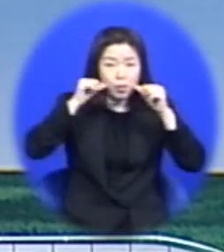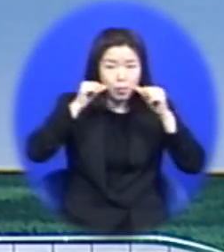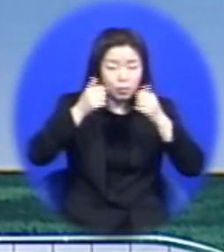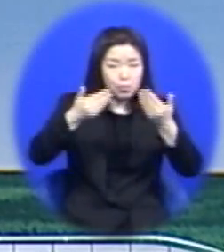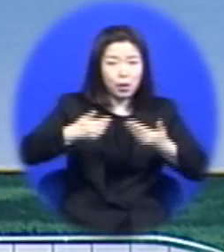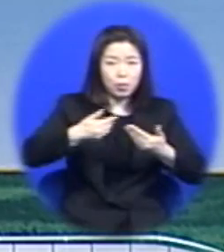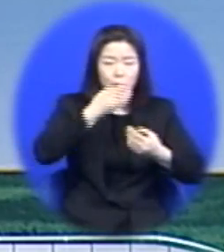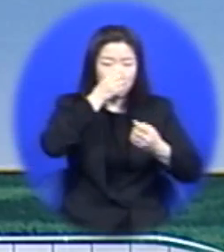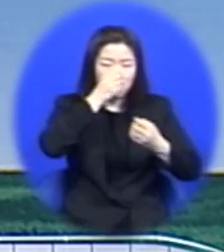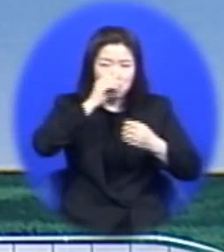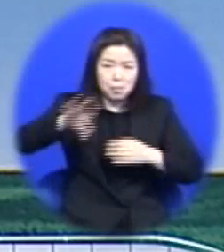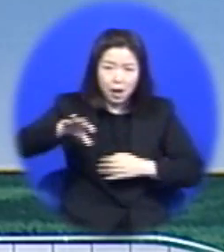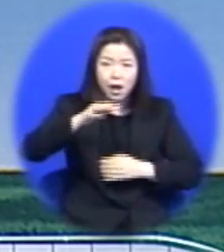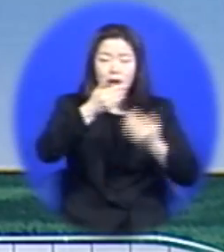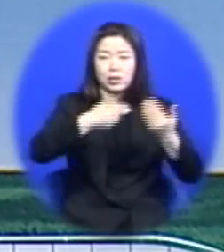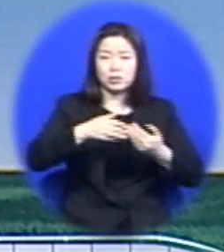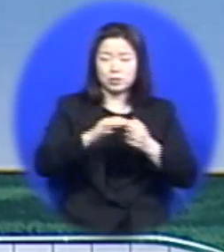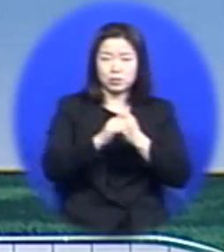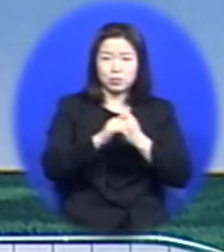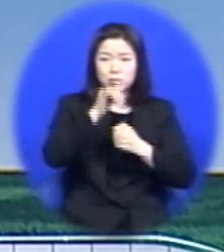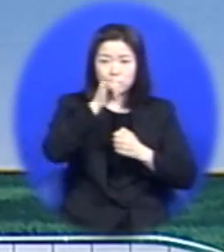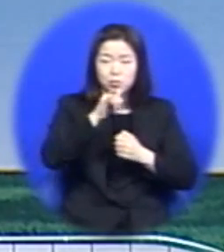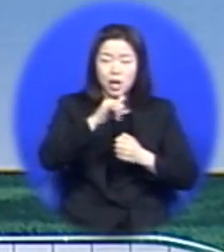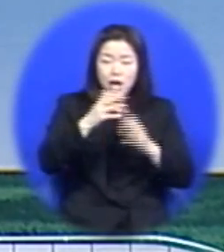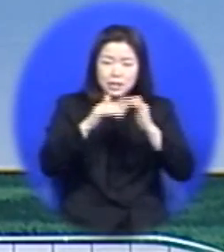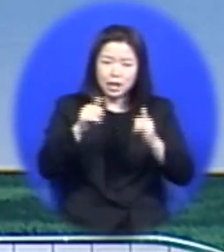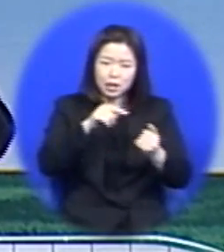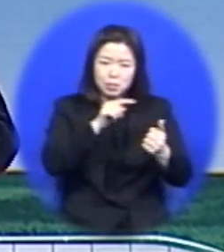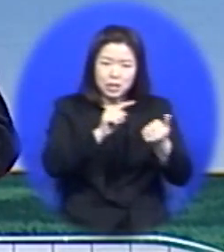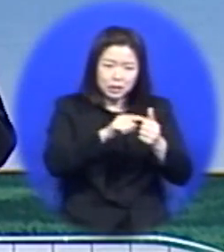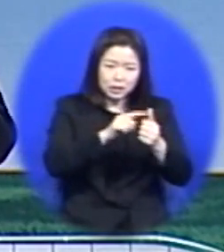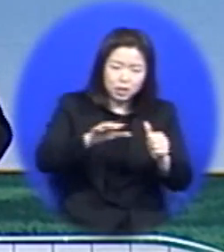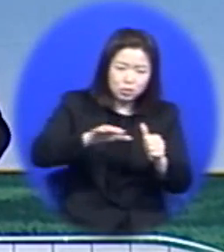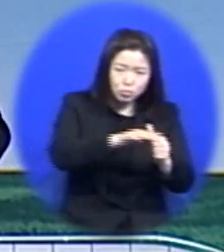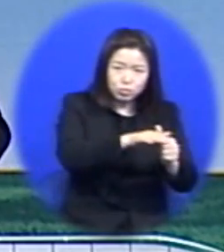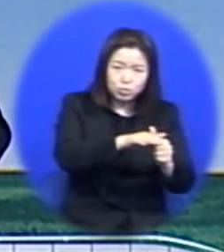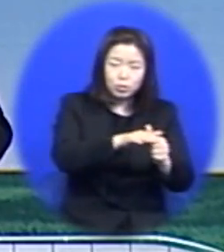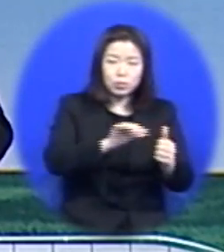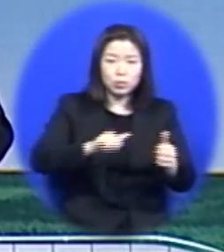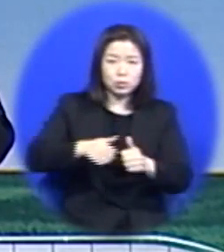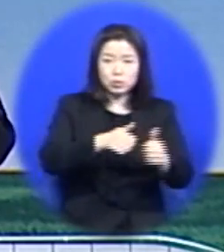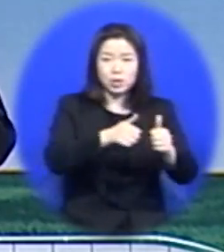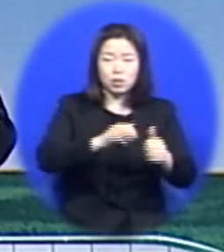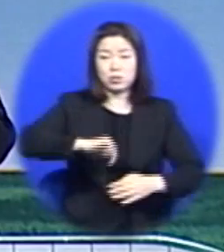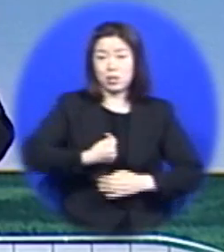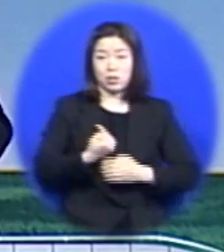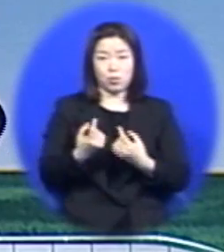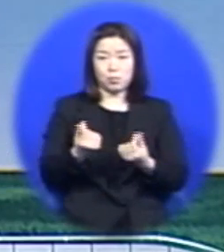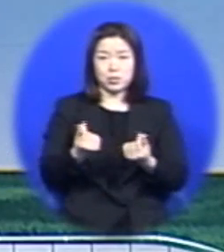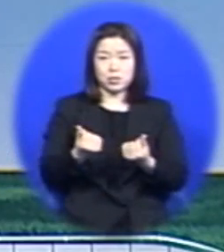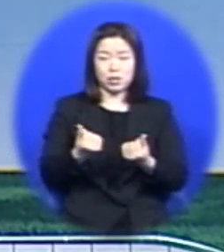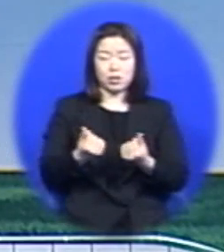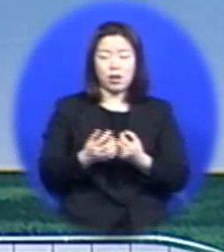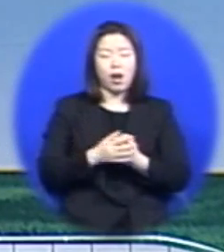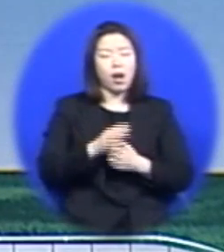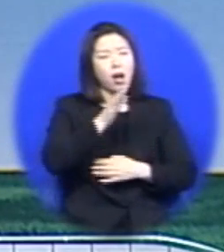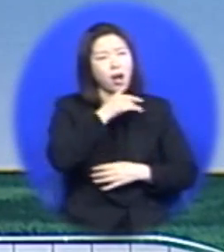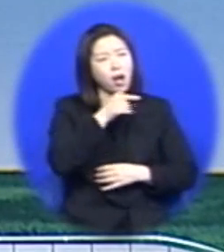받고 멸시를 당했어요. 사람들이 그를 죽이려고 쫓아다닌 것도 자기랑 같았어요. 아,